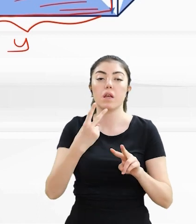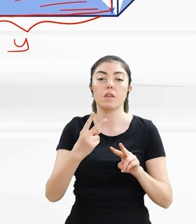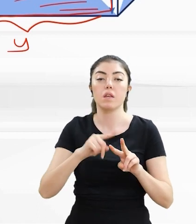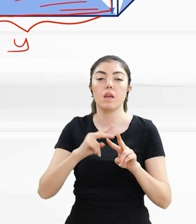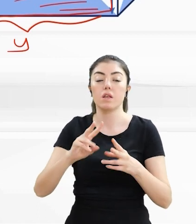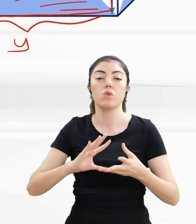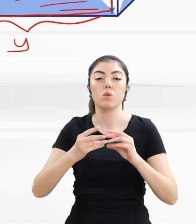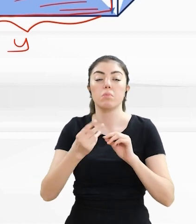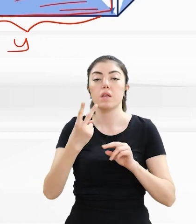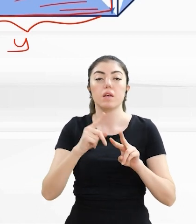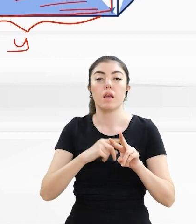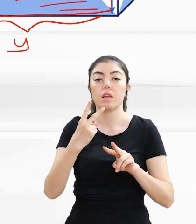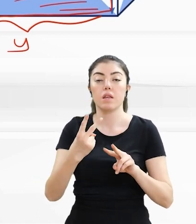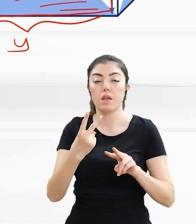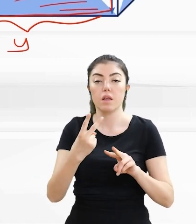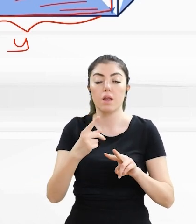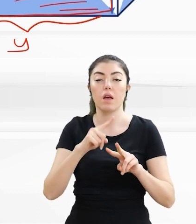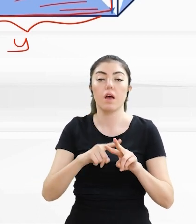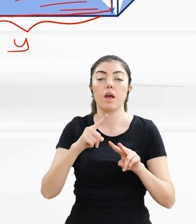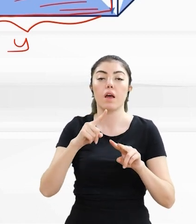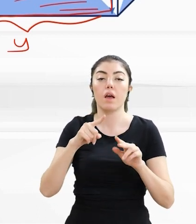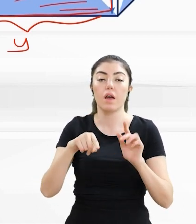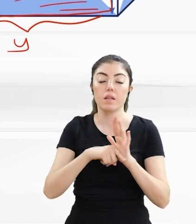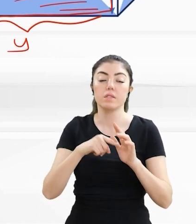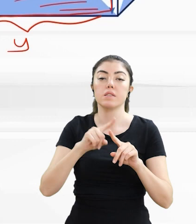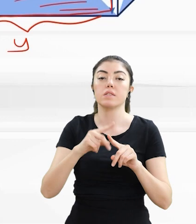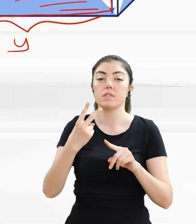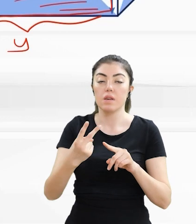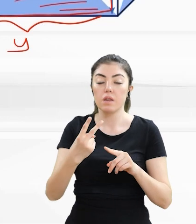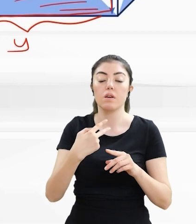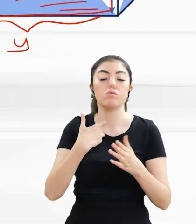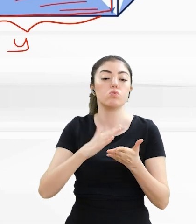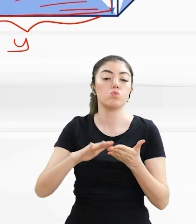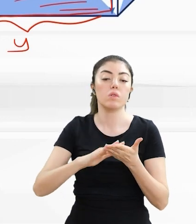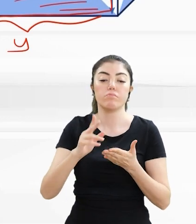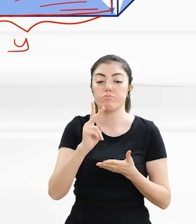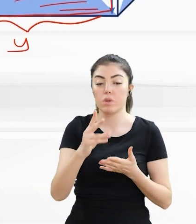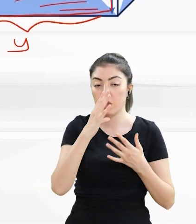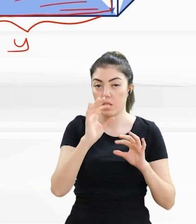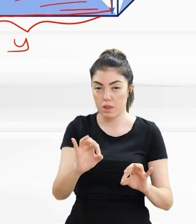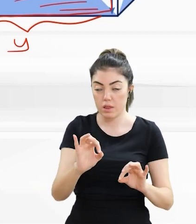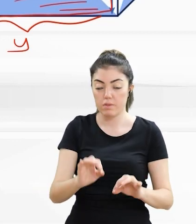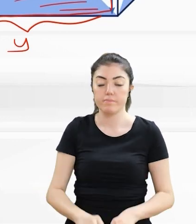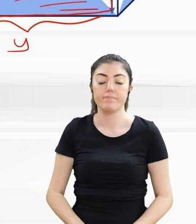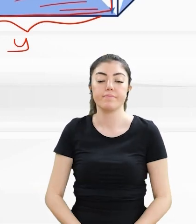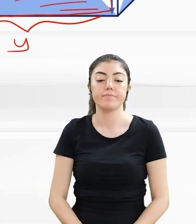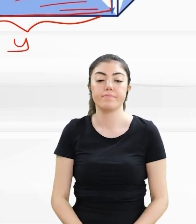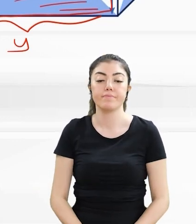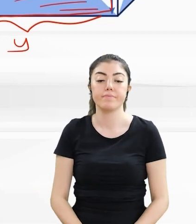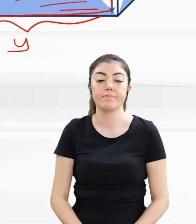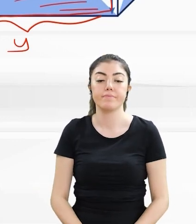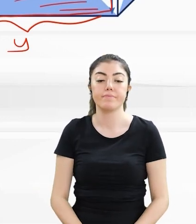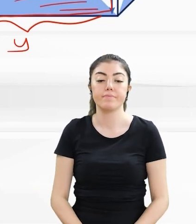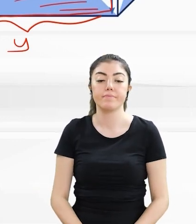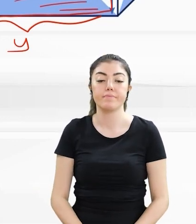Yukarıyı topladım ikiye karea -2 x Ama artık xr-12 şeklinde parantez için